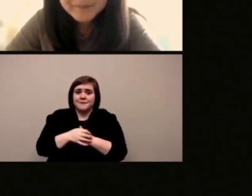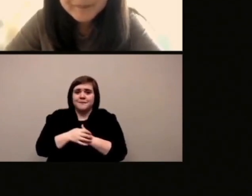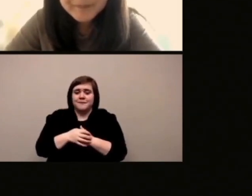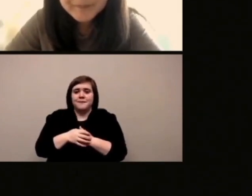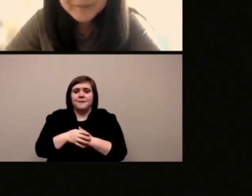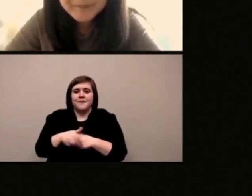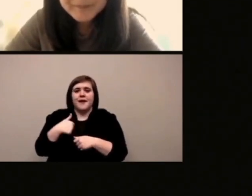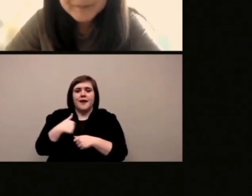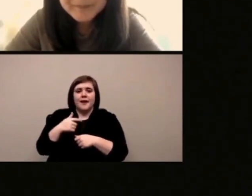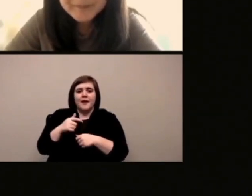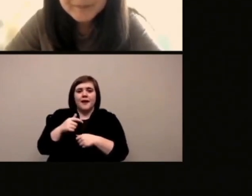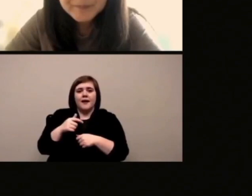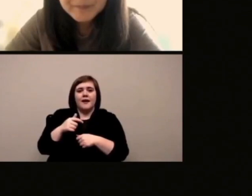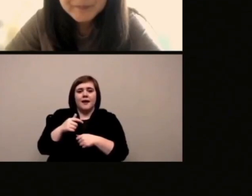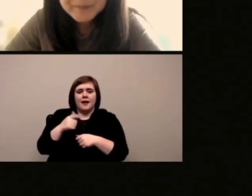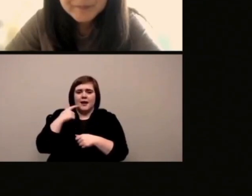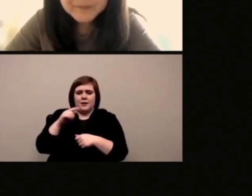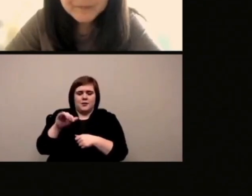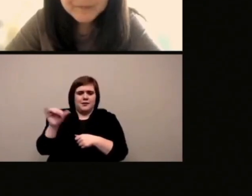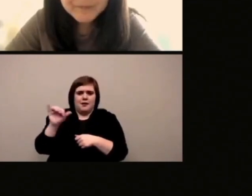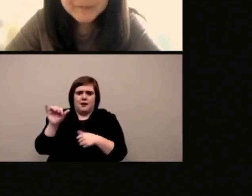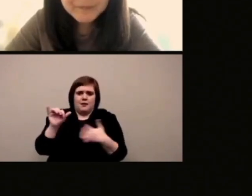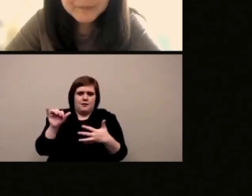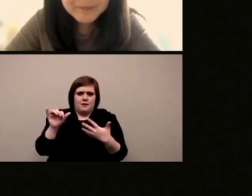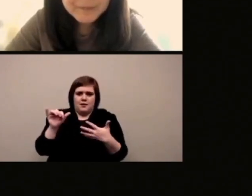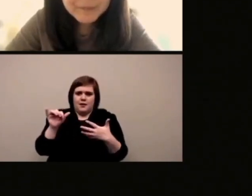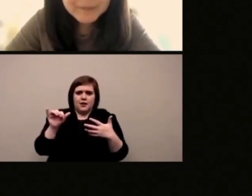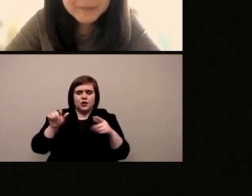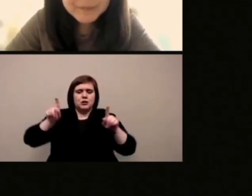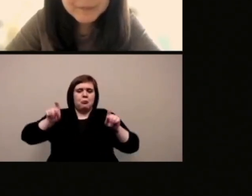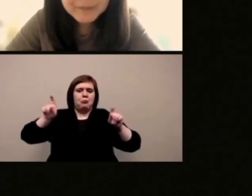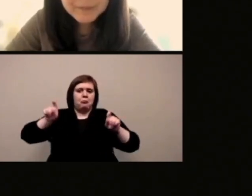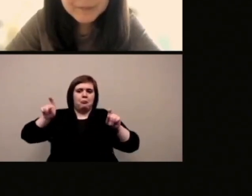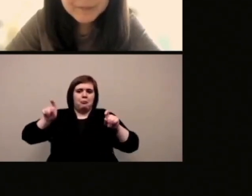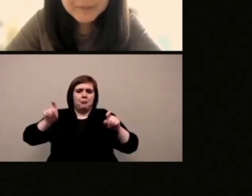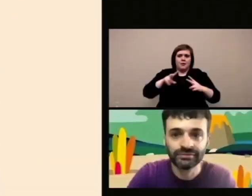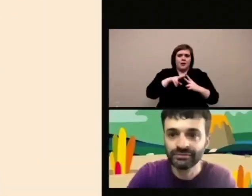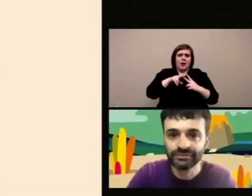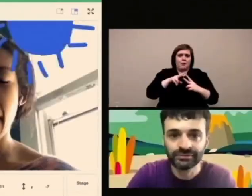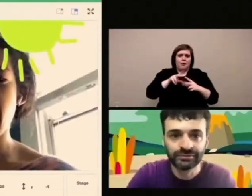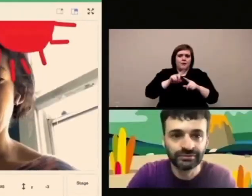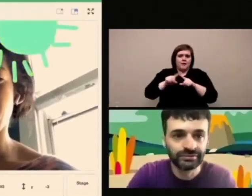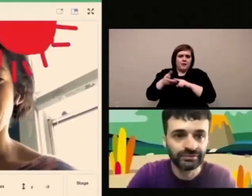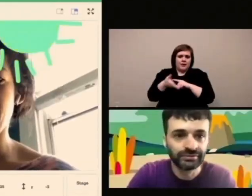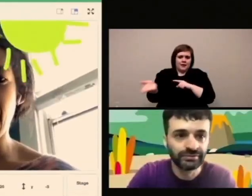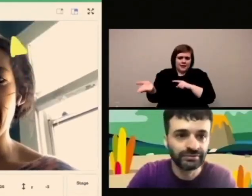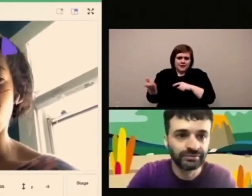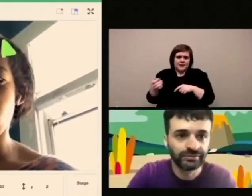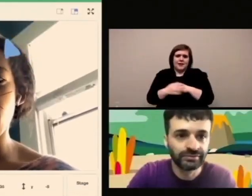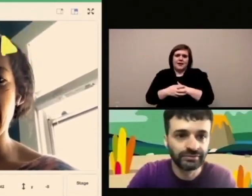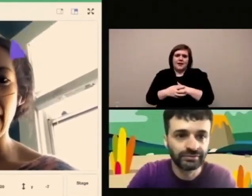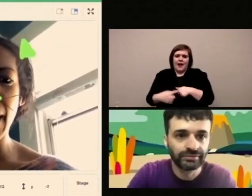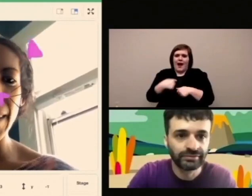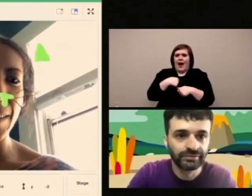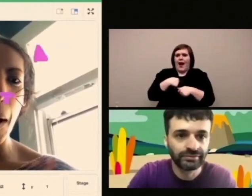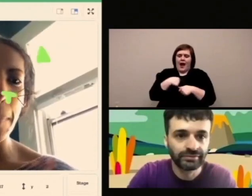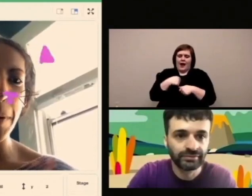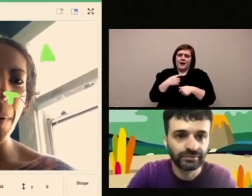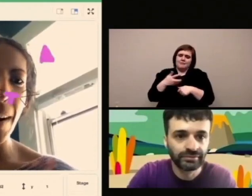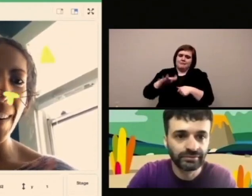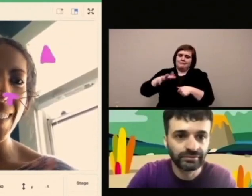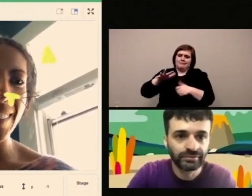にあと2分ありますのでどうですか共有していただく誰かいますかはい共有し